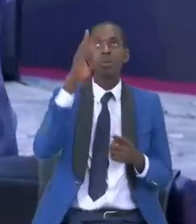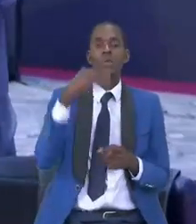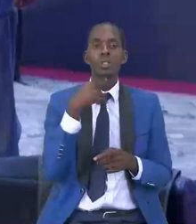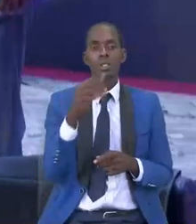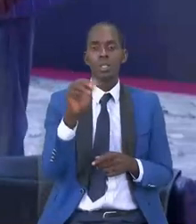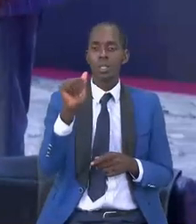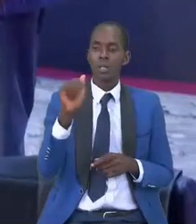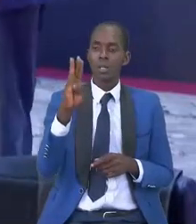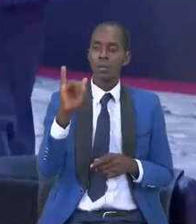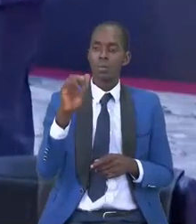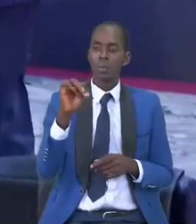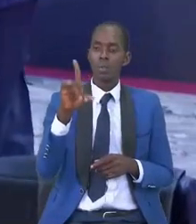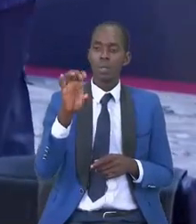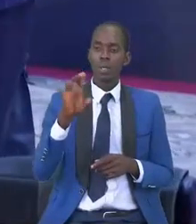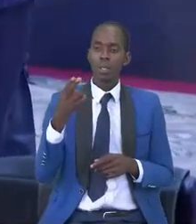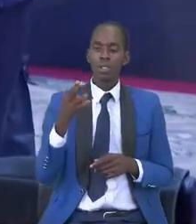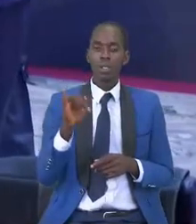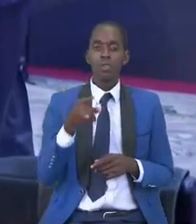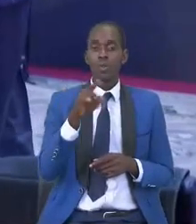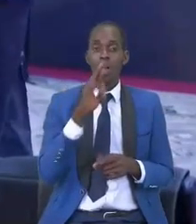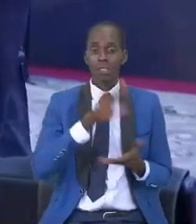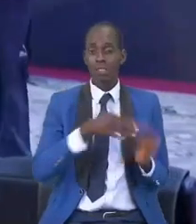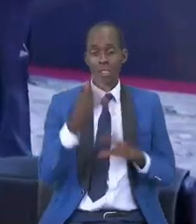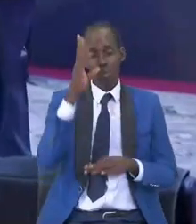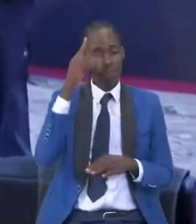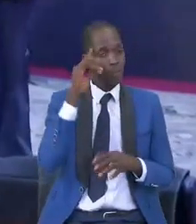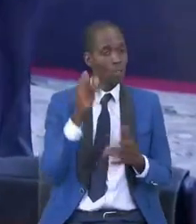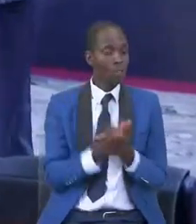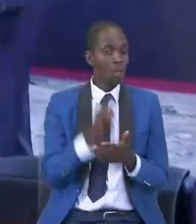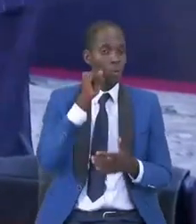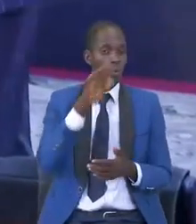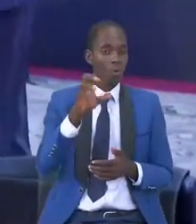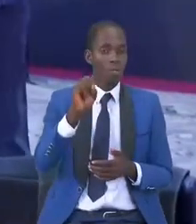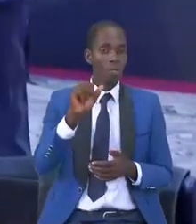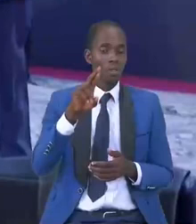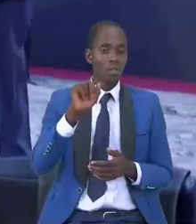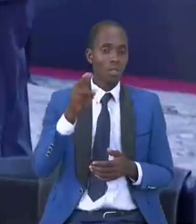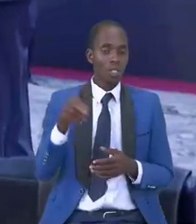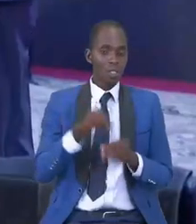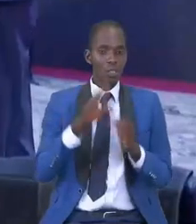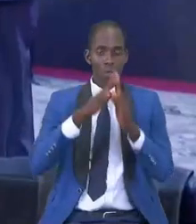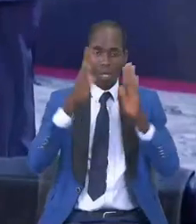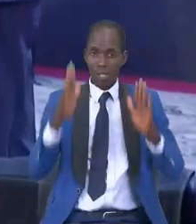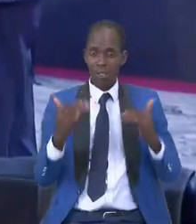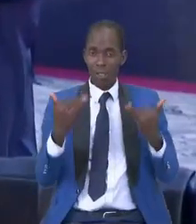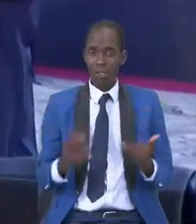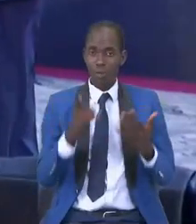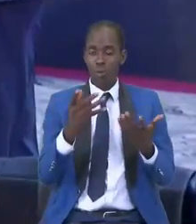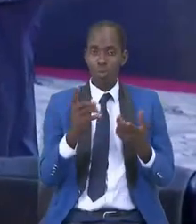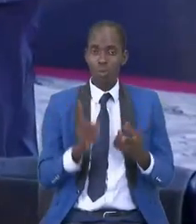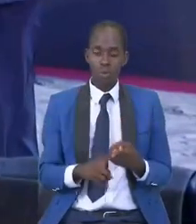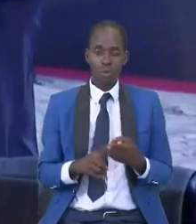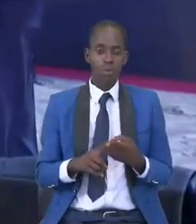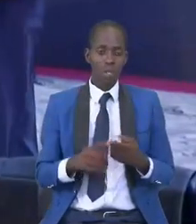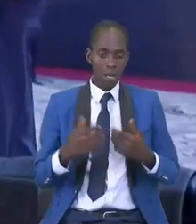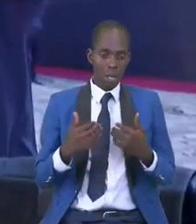homme mort. Pour cette femme, Sarah, dans ta maison maintenant, tu veux ajouter à cette femme. C'est la